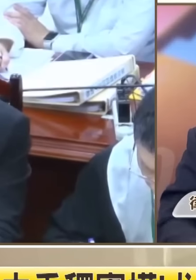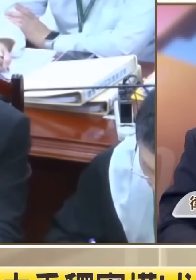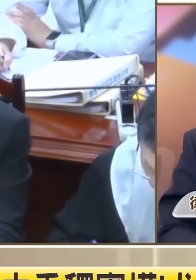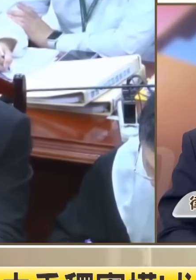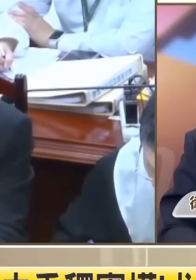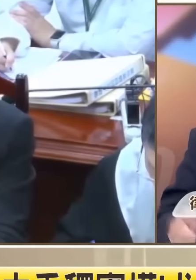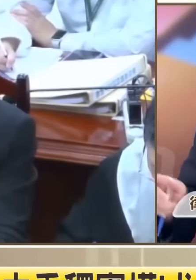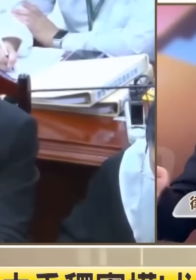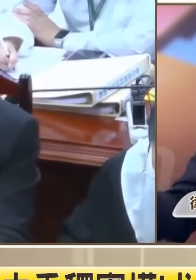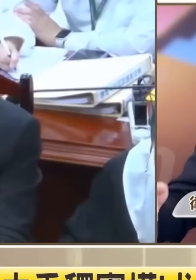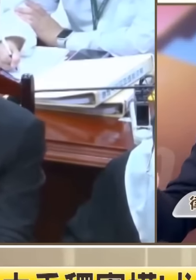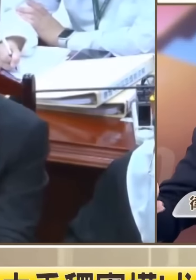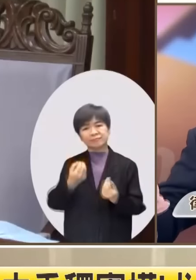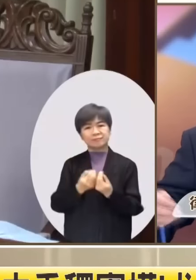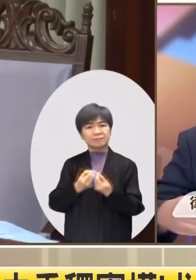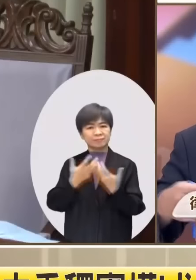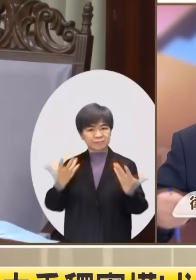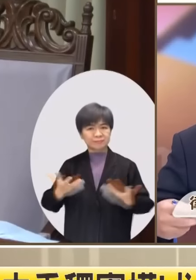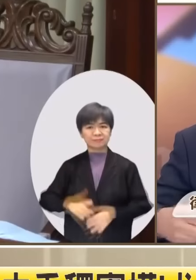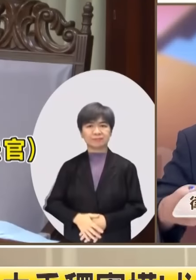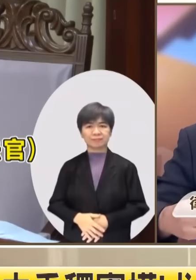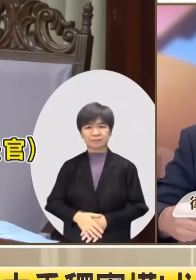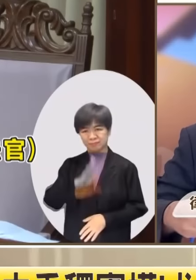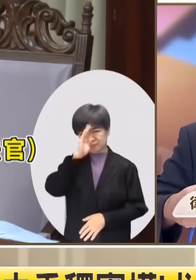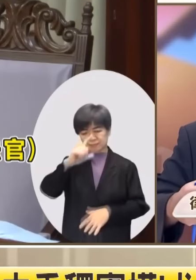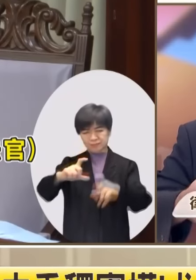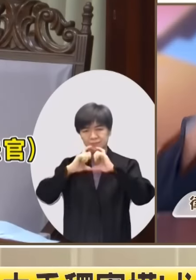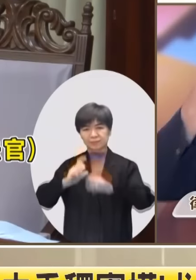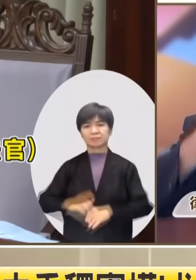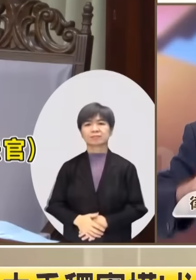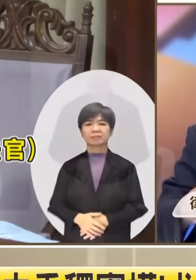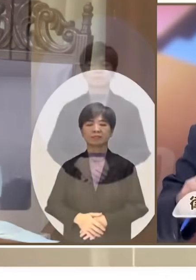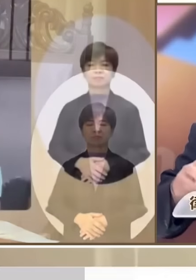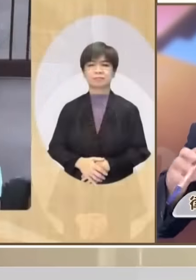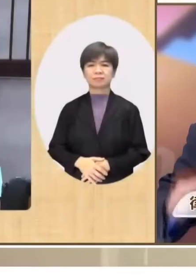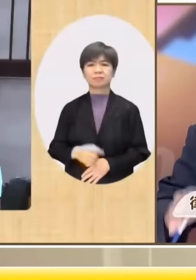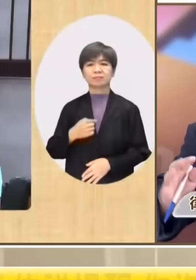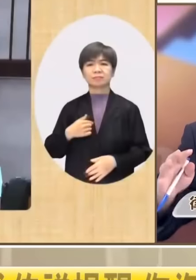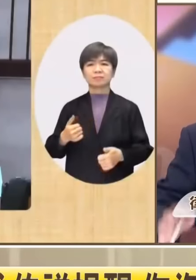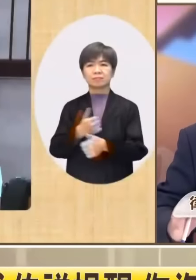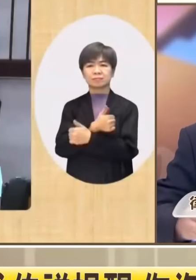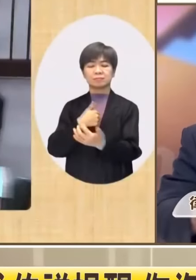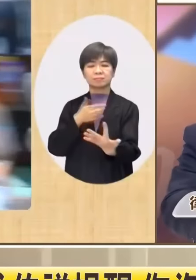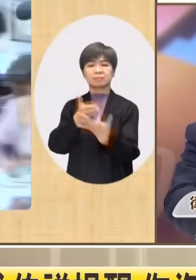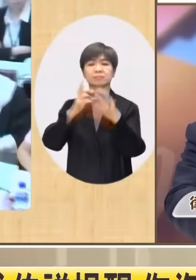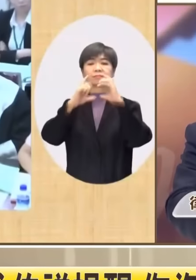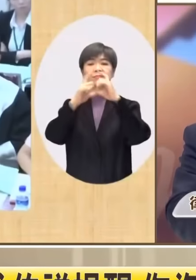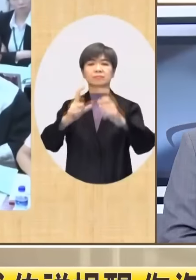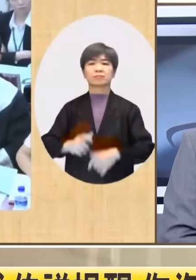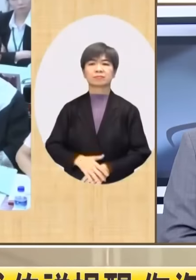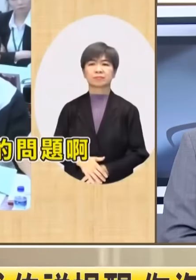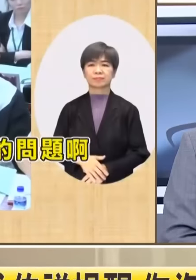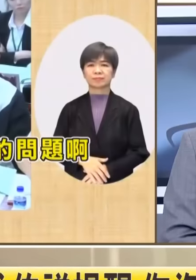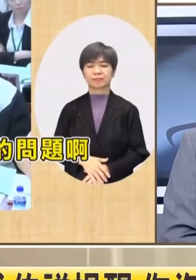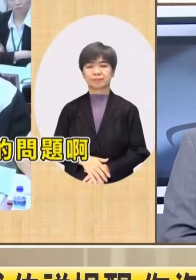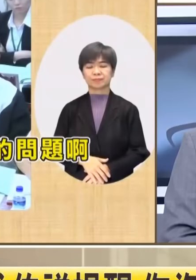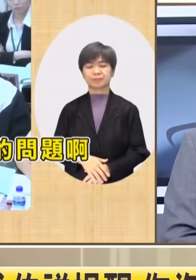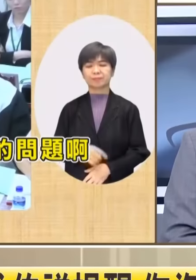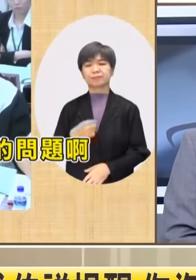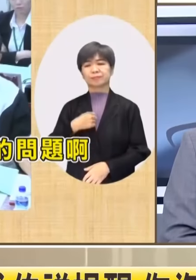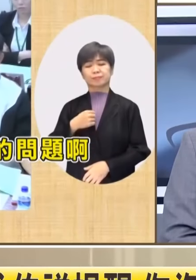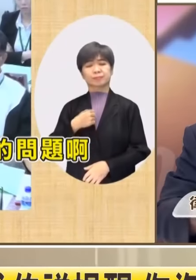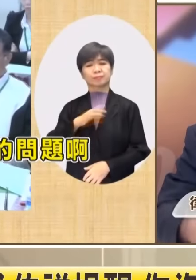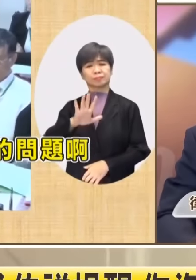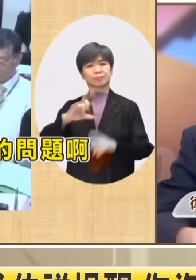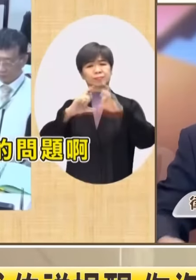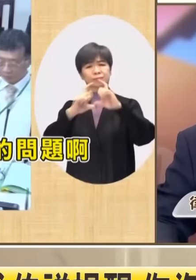问的问题就是说，哎，你前面在大家都看到举手表决，但是很多人在说，你现场没有清点人数，连人数都不